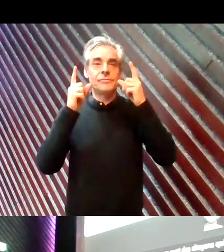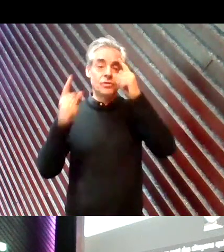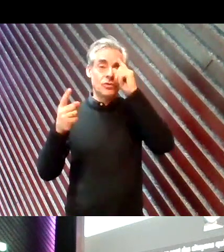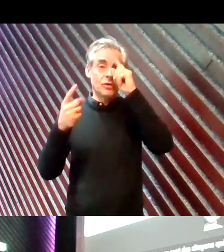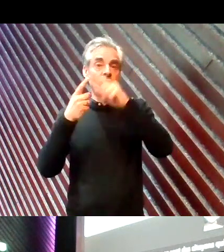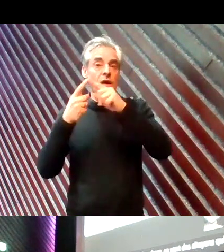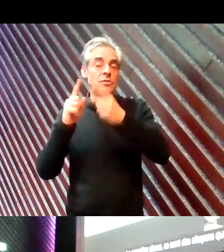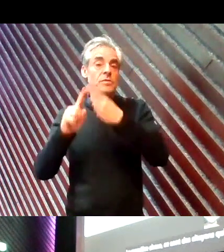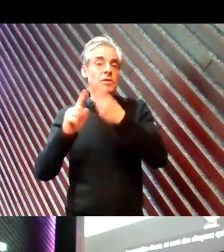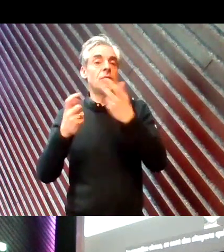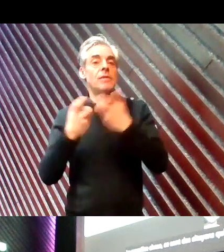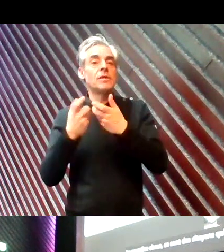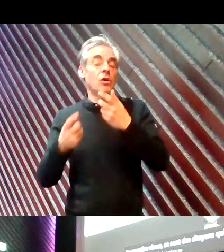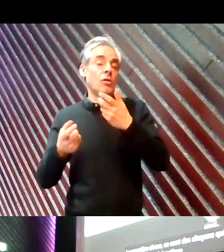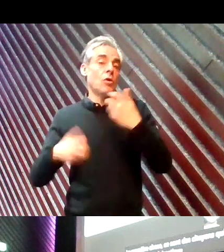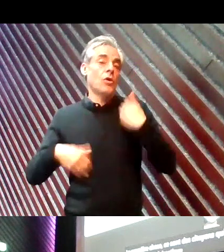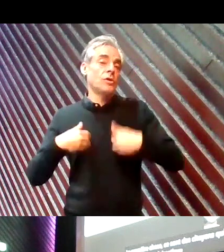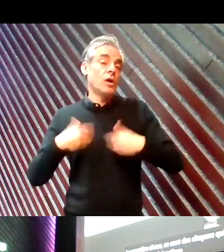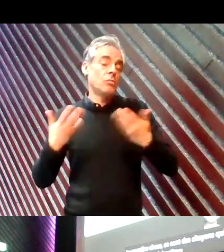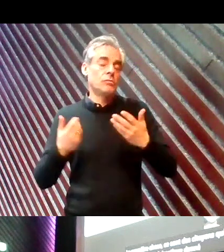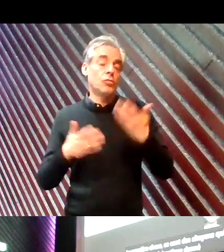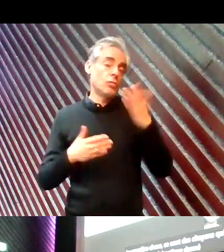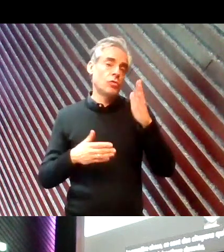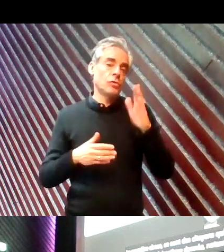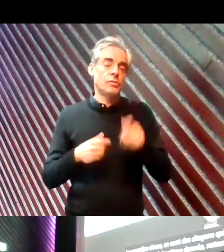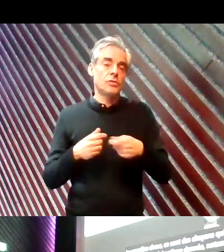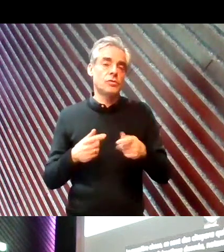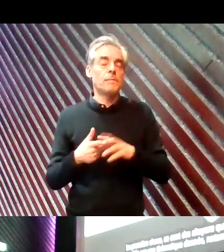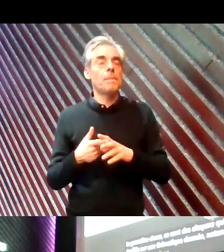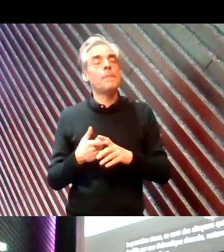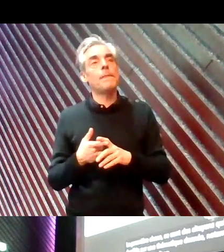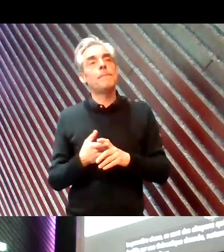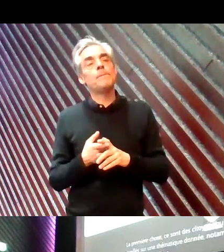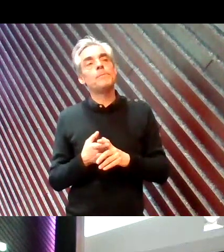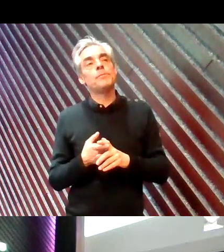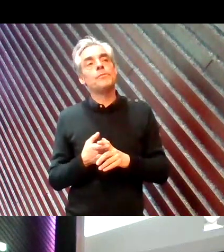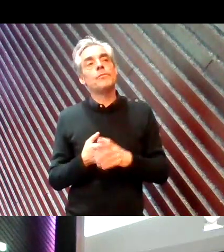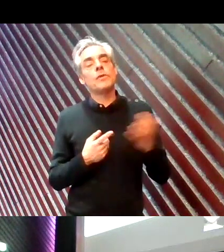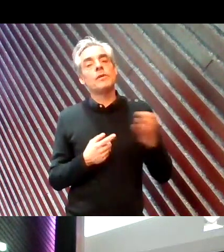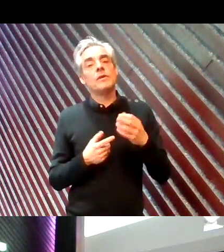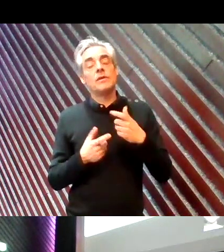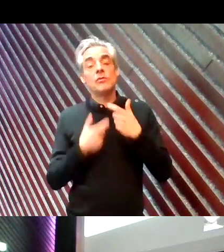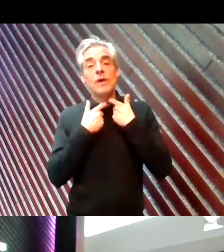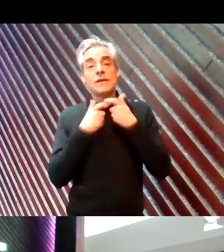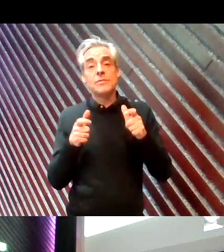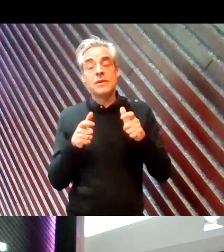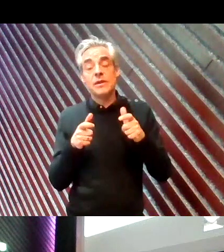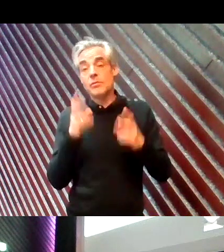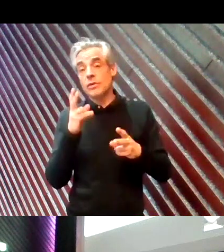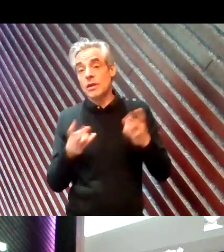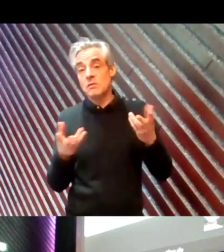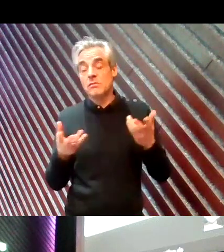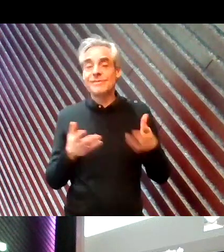une thématique donnée, notamment la question du handicap. Et on parlait de la question de l'accessibilité. Eh